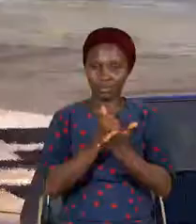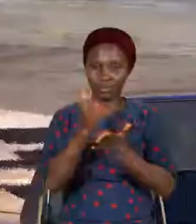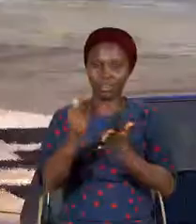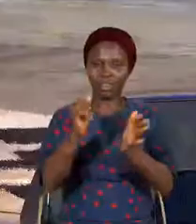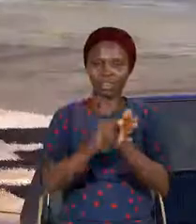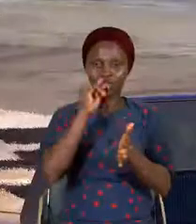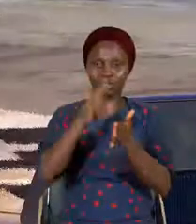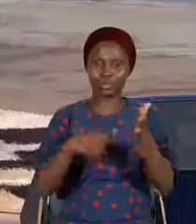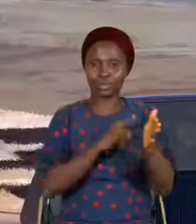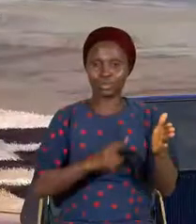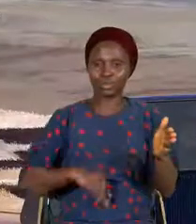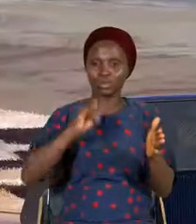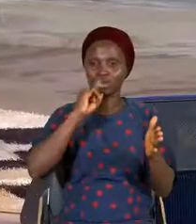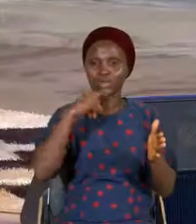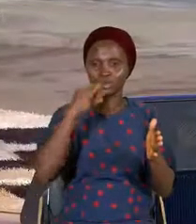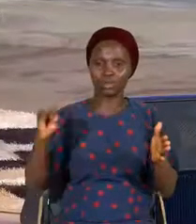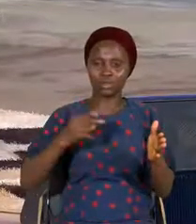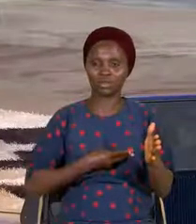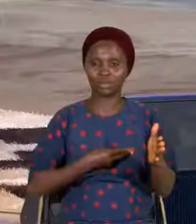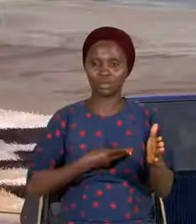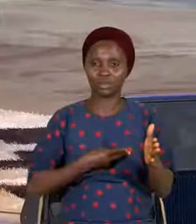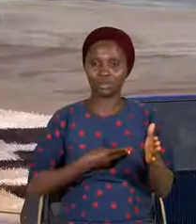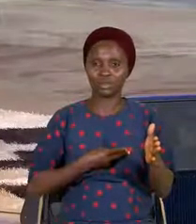C'est ce que le Seigneur nous dit dans